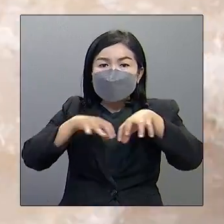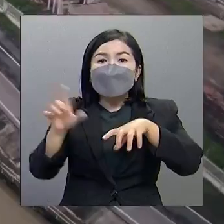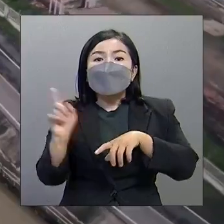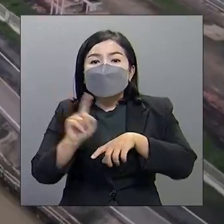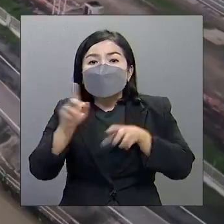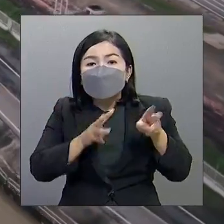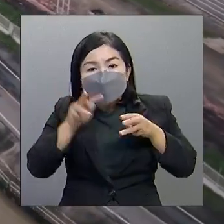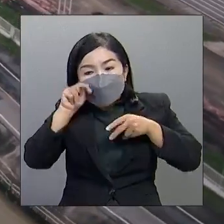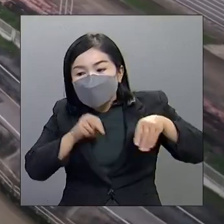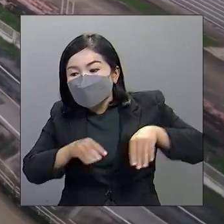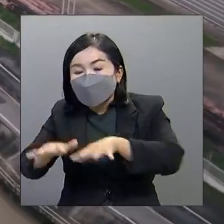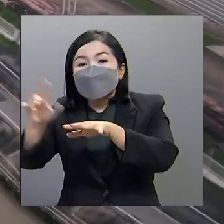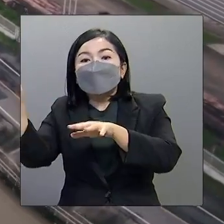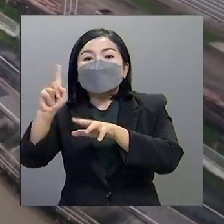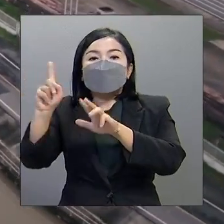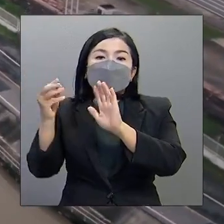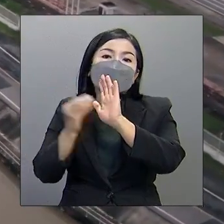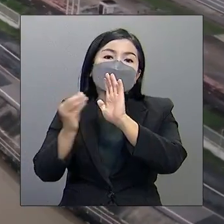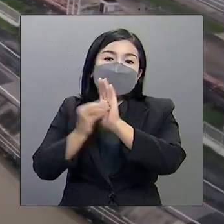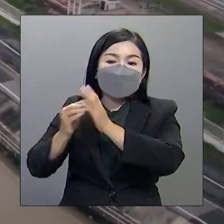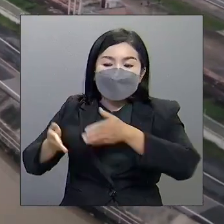ส้นทางคลองระพีพัฒน์ให้มากขึ้น